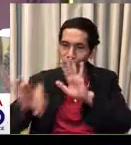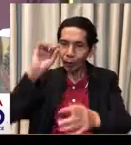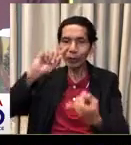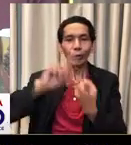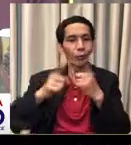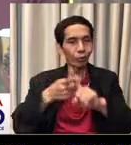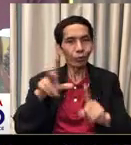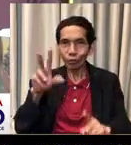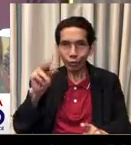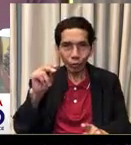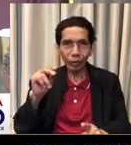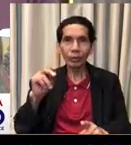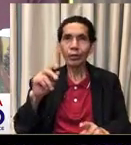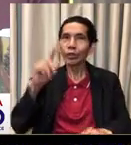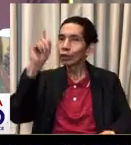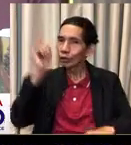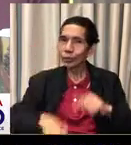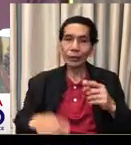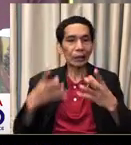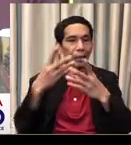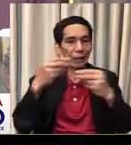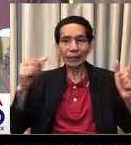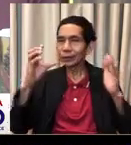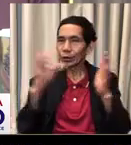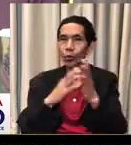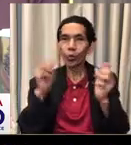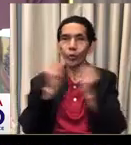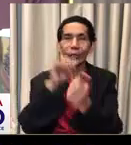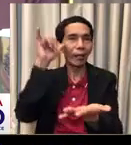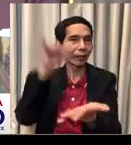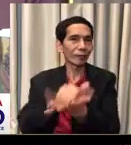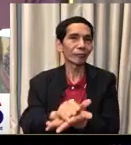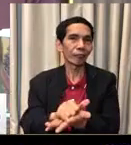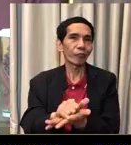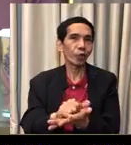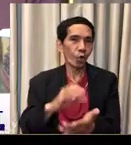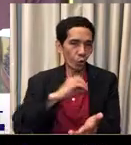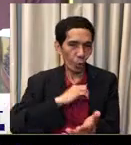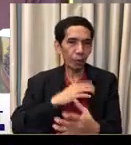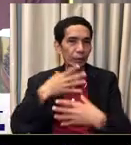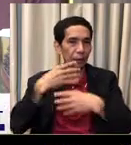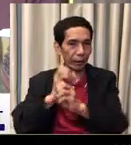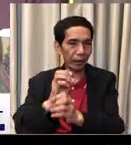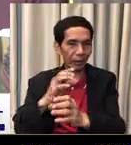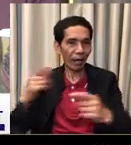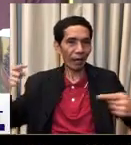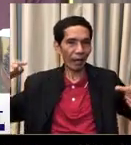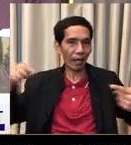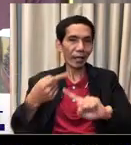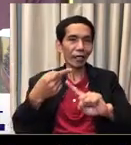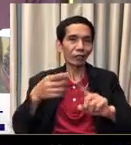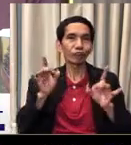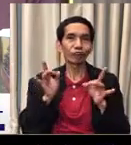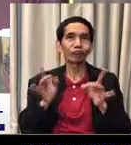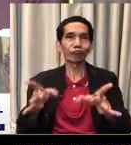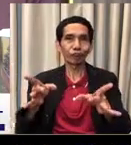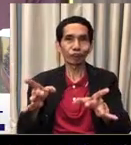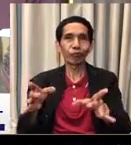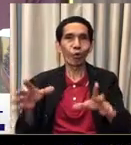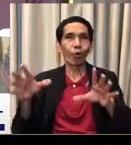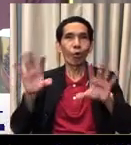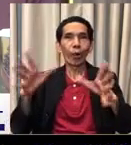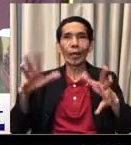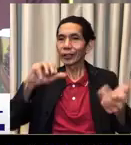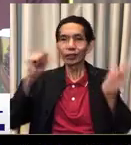Hindi. You cannot heal the city with that. You're only creating hate. Walang